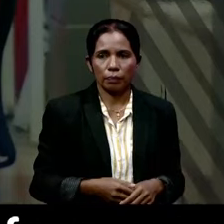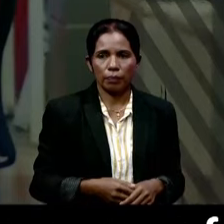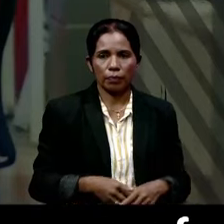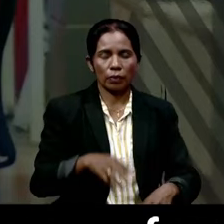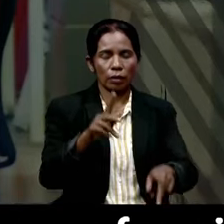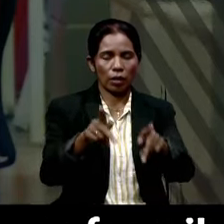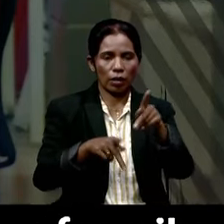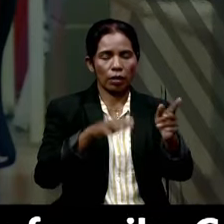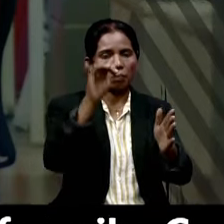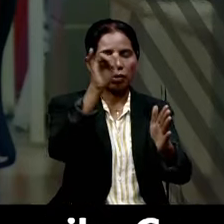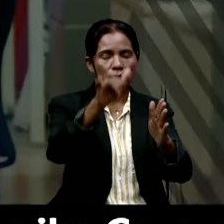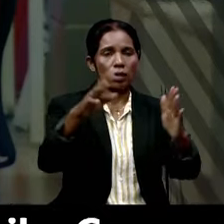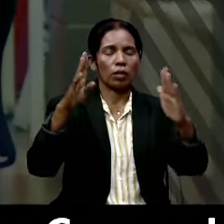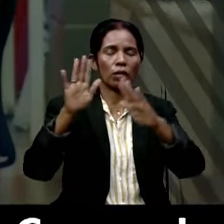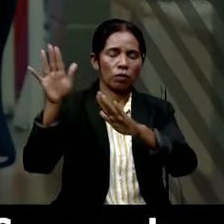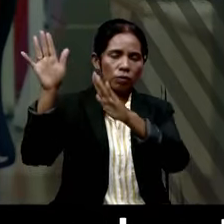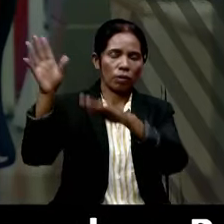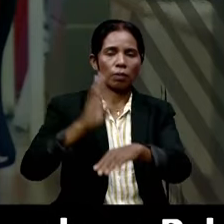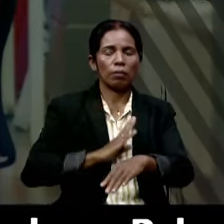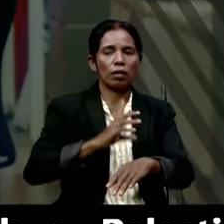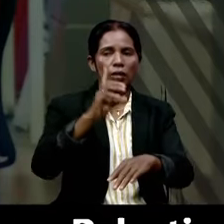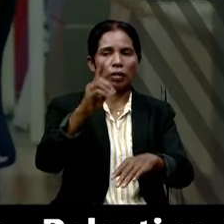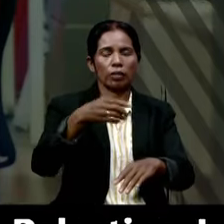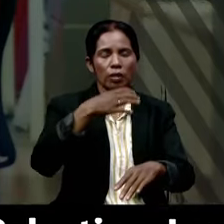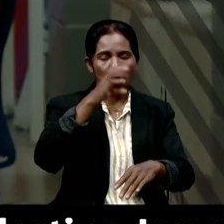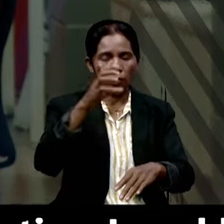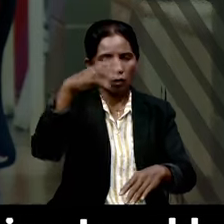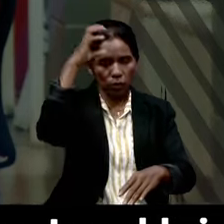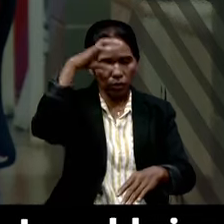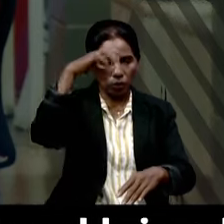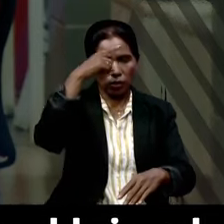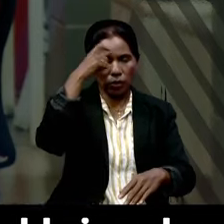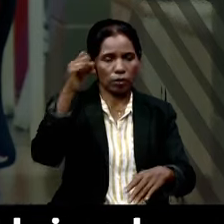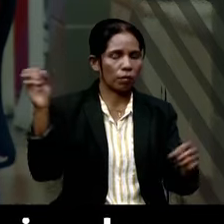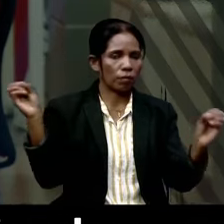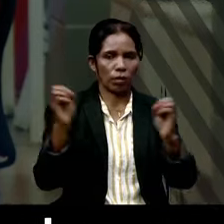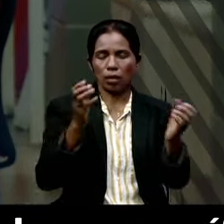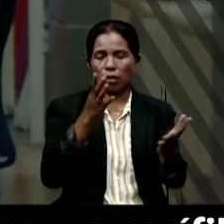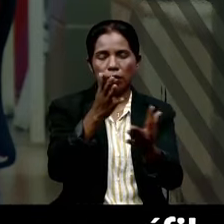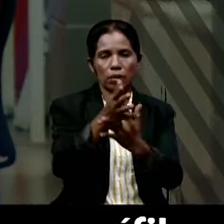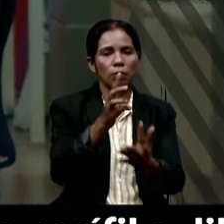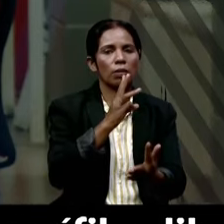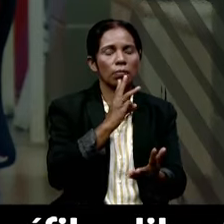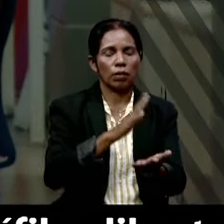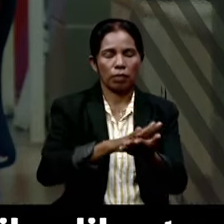Komunidade ne behela ia foho lolo mbalidi, konsumu det udang beng tamba la asesu bemos.